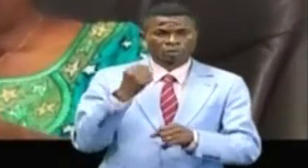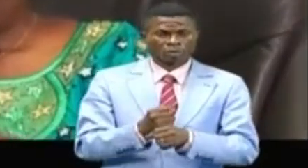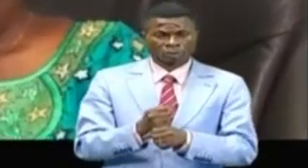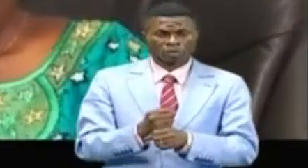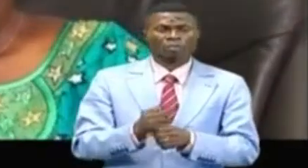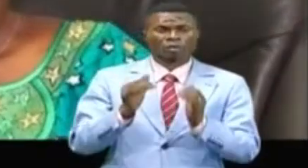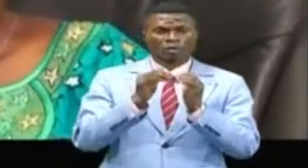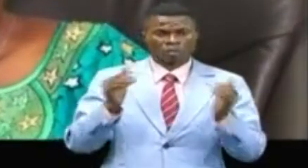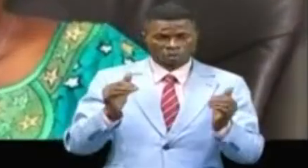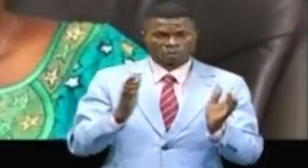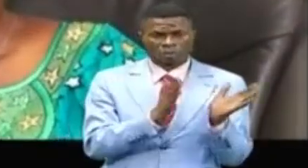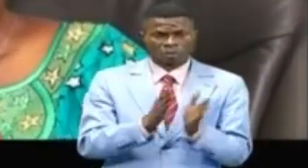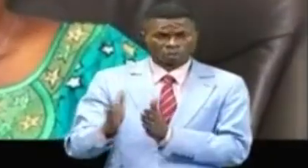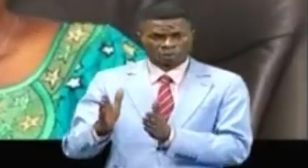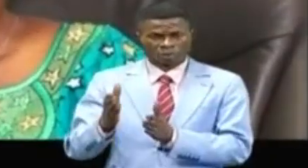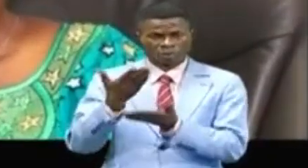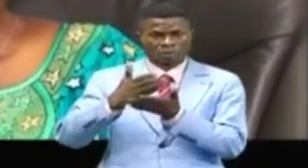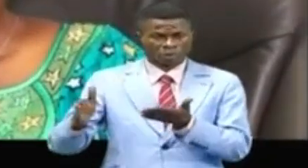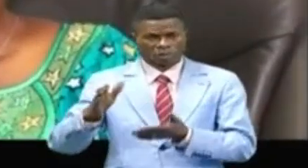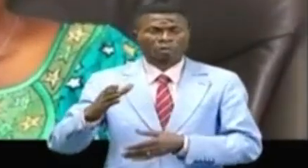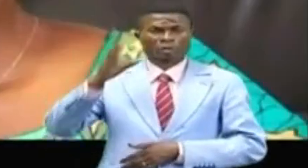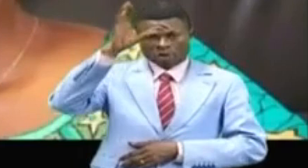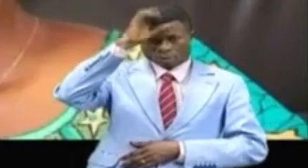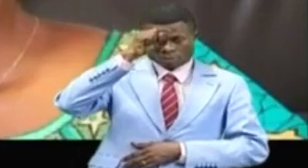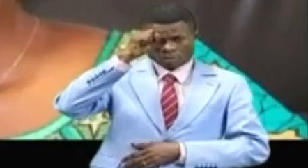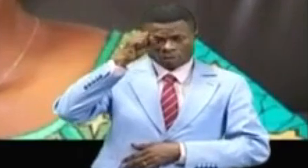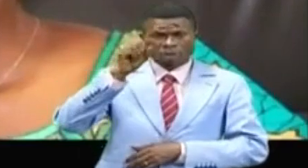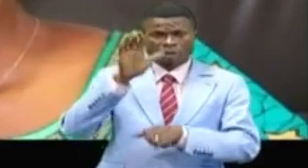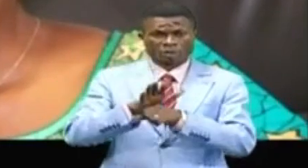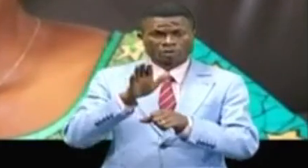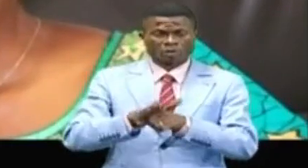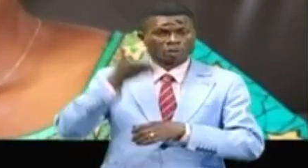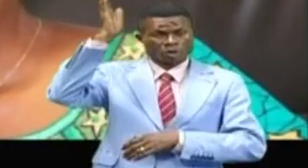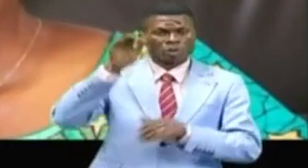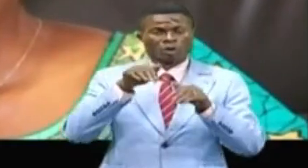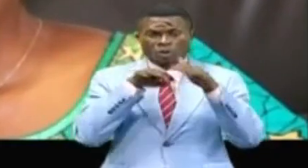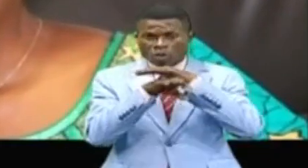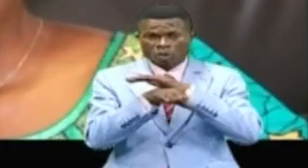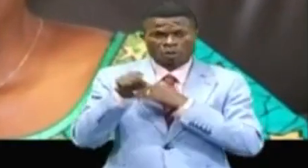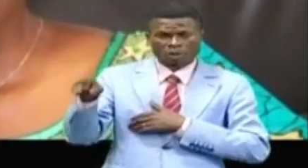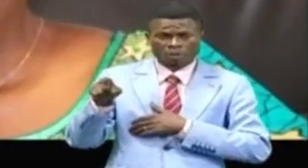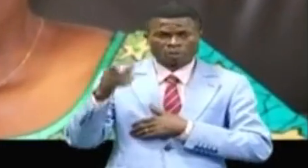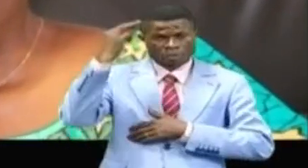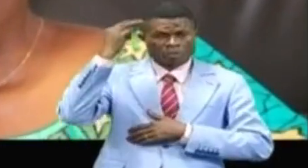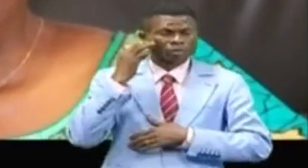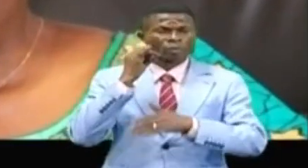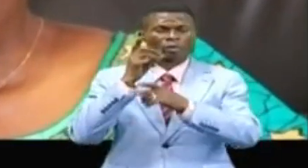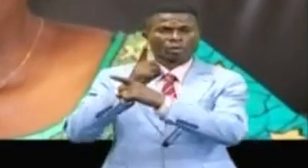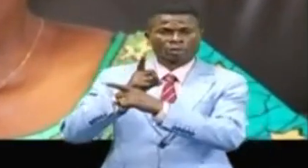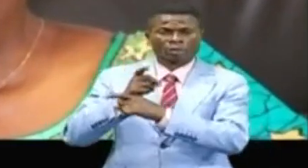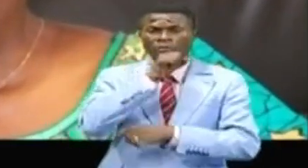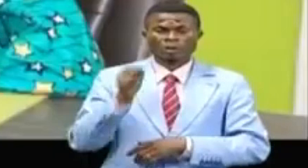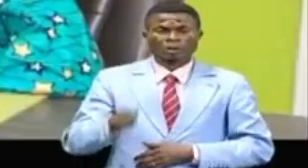ratissage sont prévues pour la partie Kwilu où s'est réfugiée une bonne partie des citoyens civiques, a souligné le ministre de la Défense et